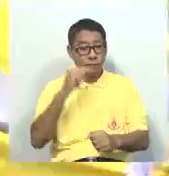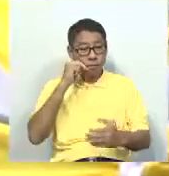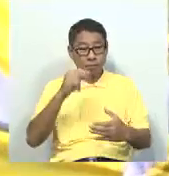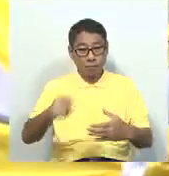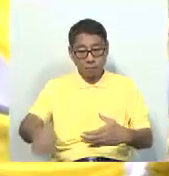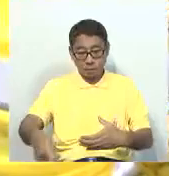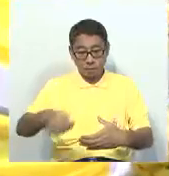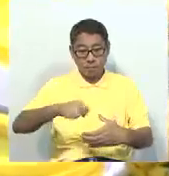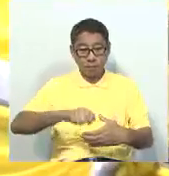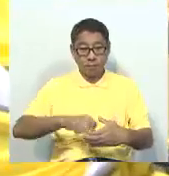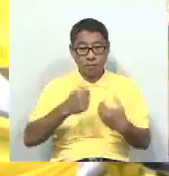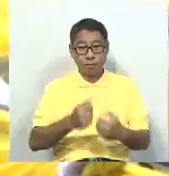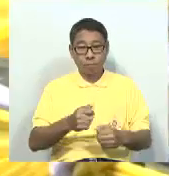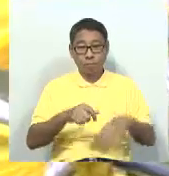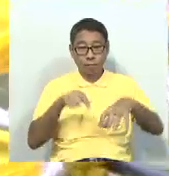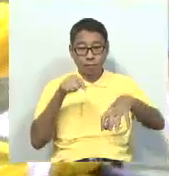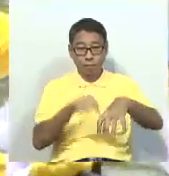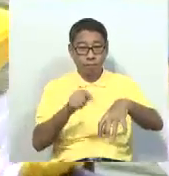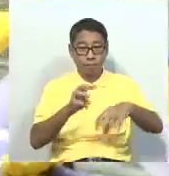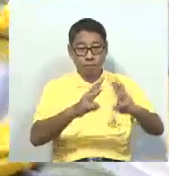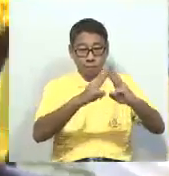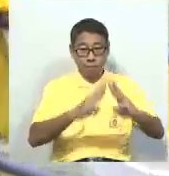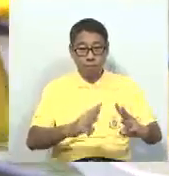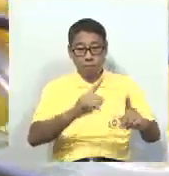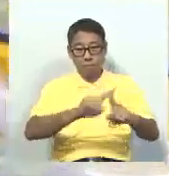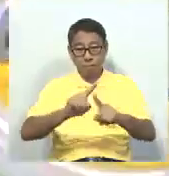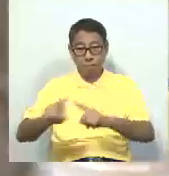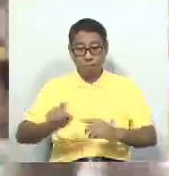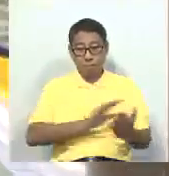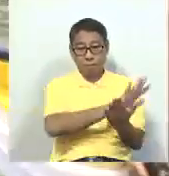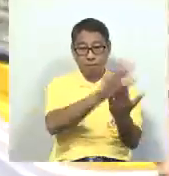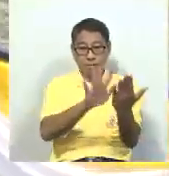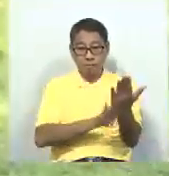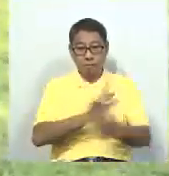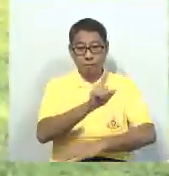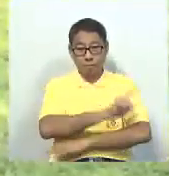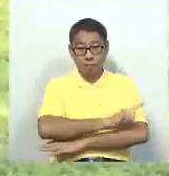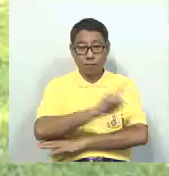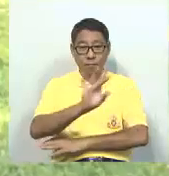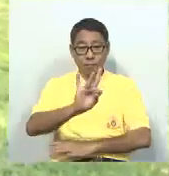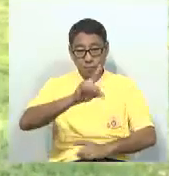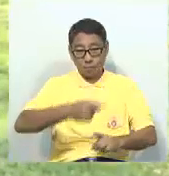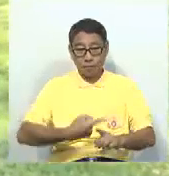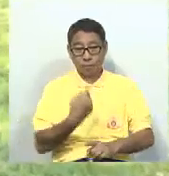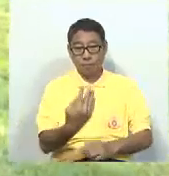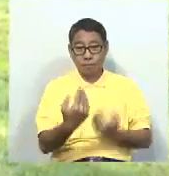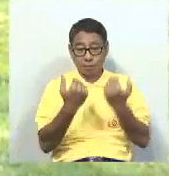ำอภิเษกณพระอารามสำคัญต่างๆทั่วประเทศในวันที่8เมษายนนะคะก็